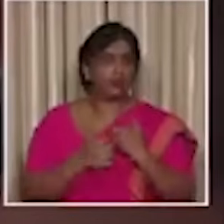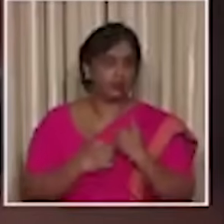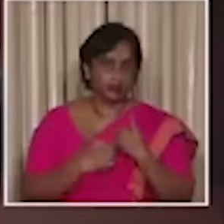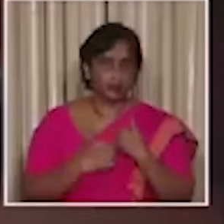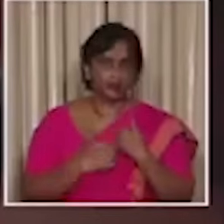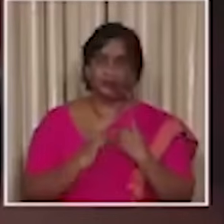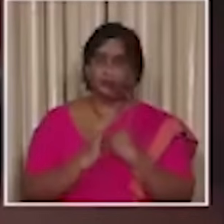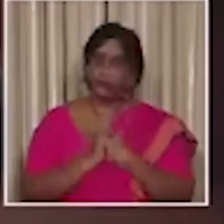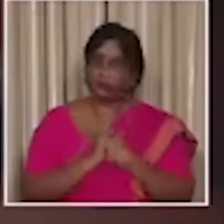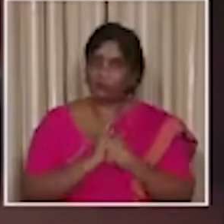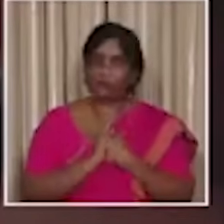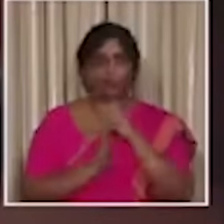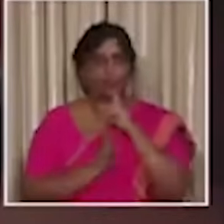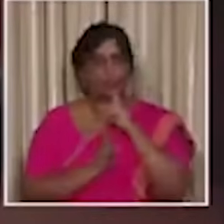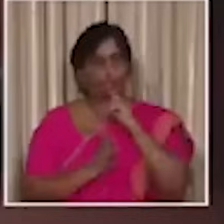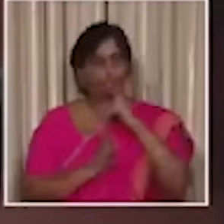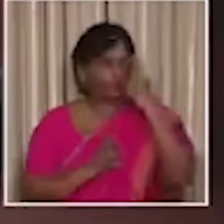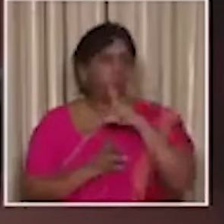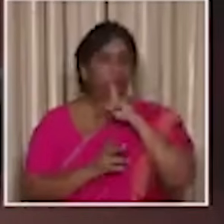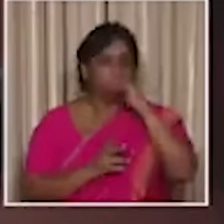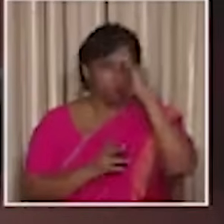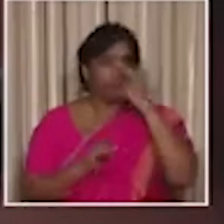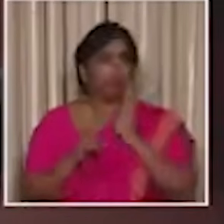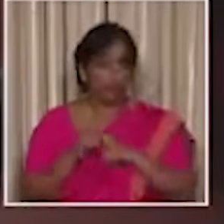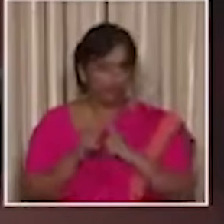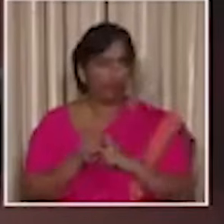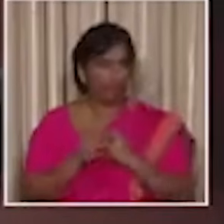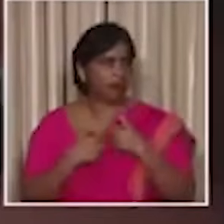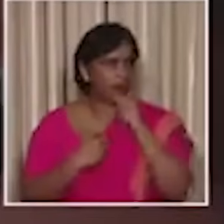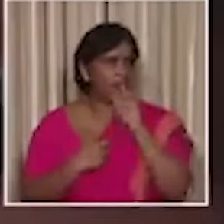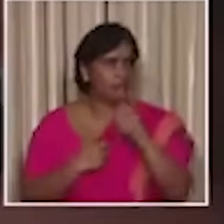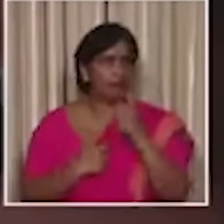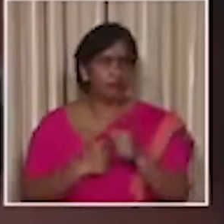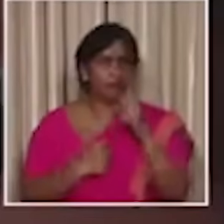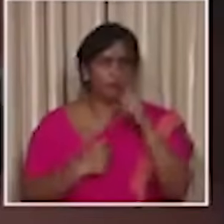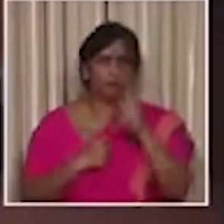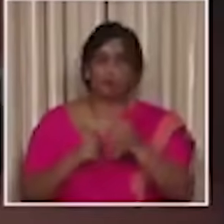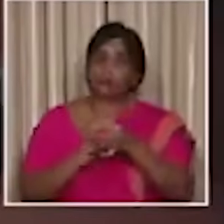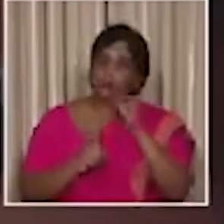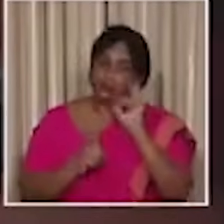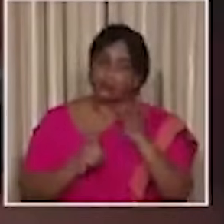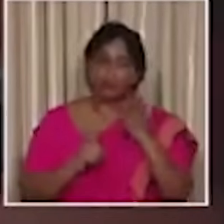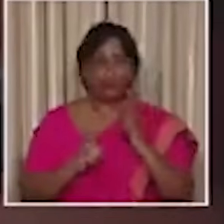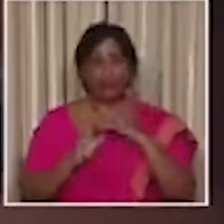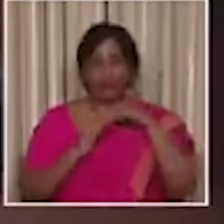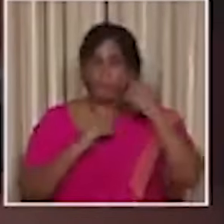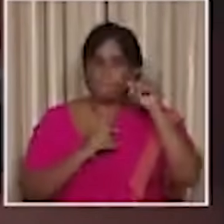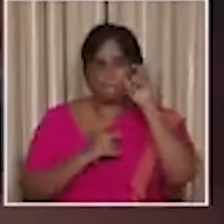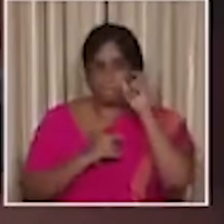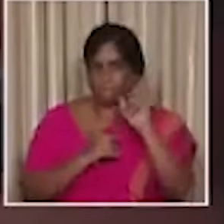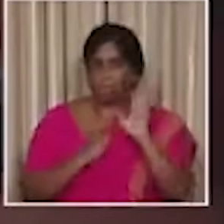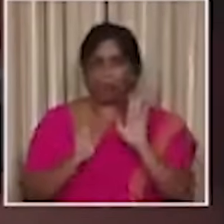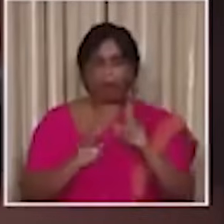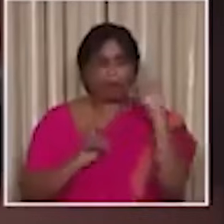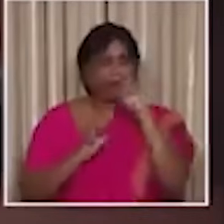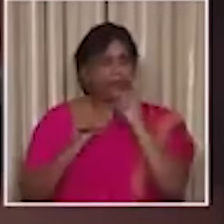sa garu katana me garu niyo jaga tuh mage prasne atau sahadaran prasne. Jo betul ma hadan na sabahapati ono das. Eka menam balam. Hebat, dan paling